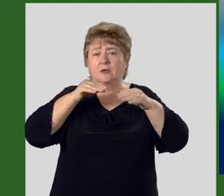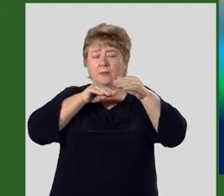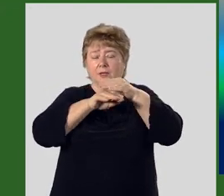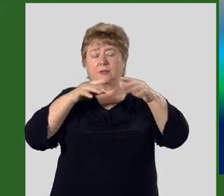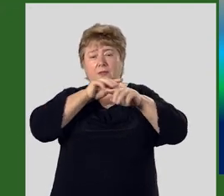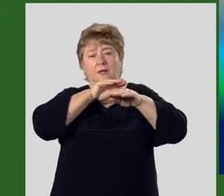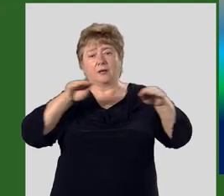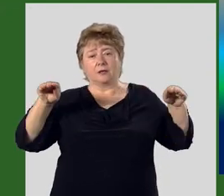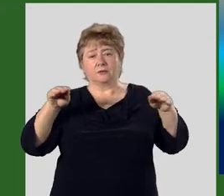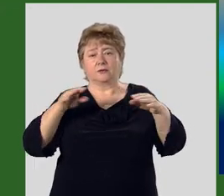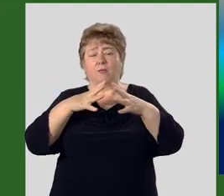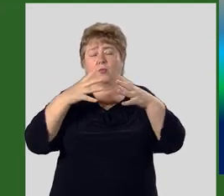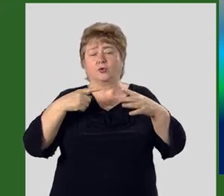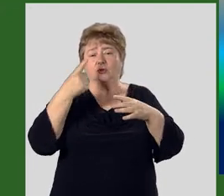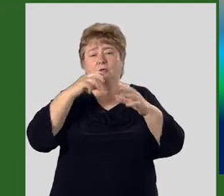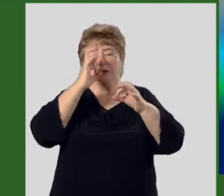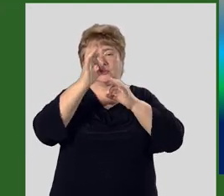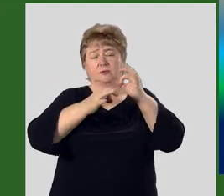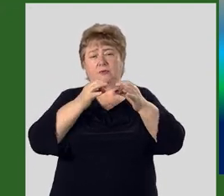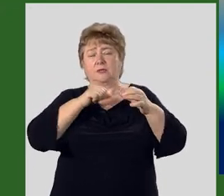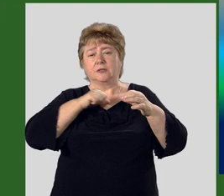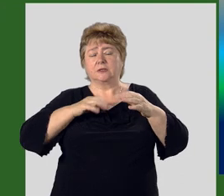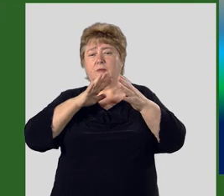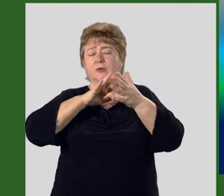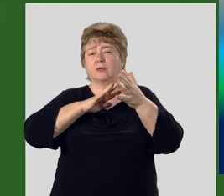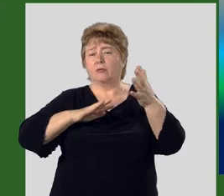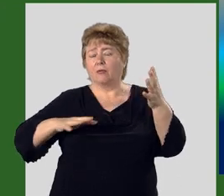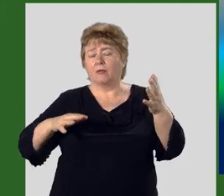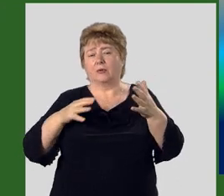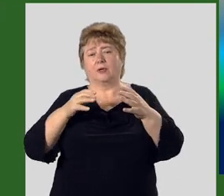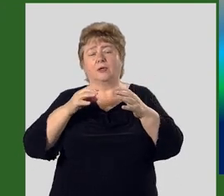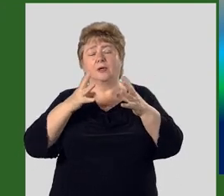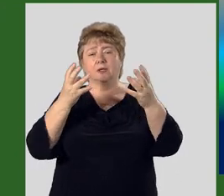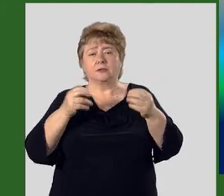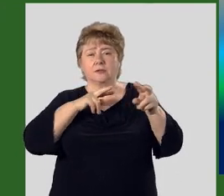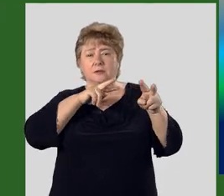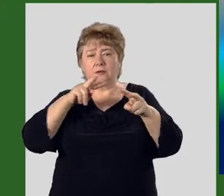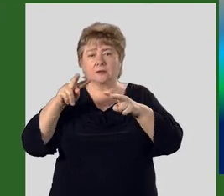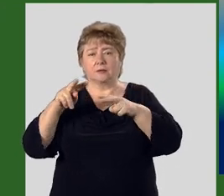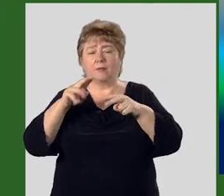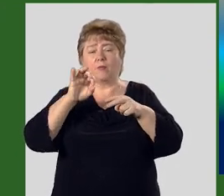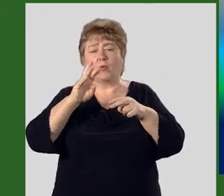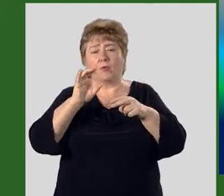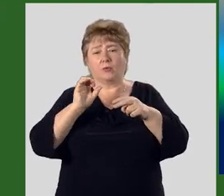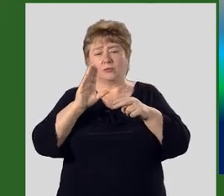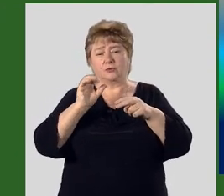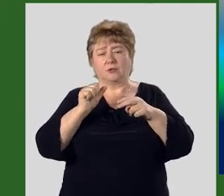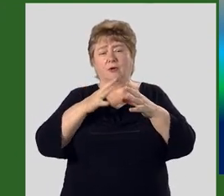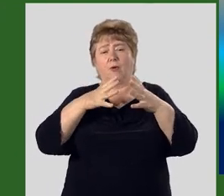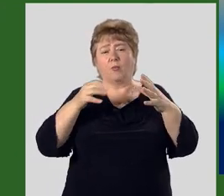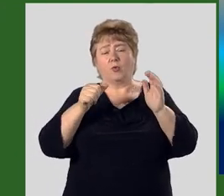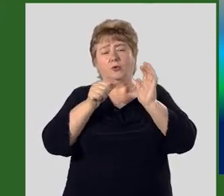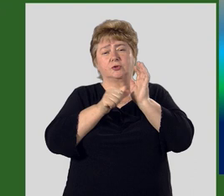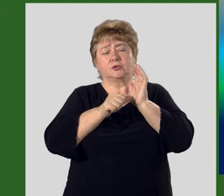горизонт больше одних суток. Самый долгий полярный день наблюдается на полюсах –